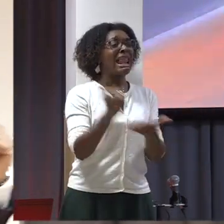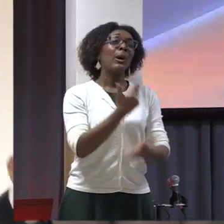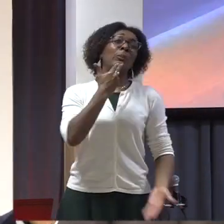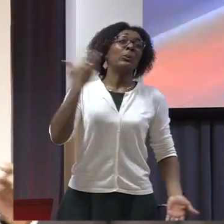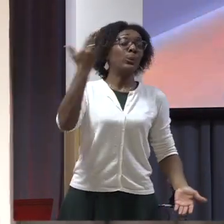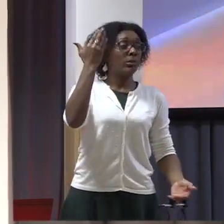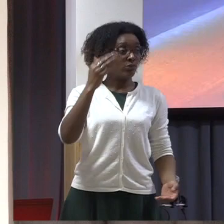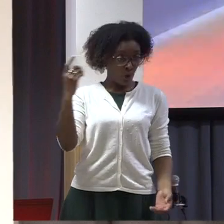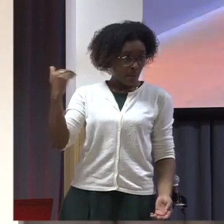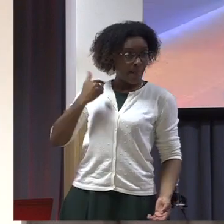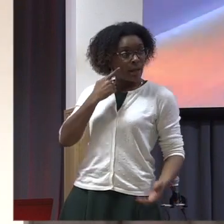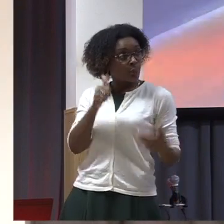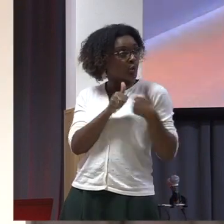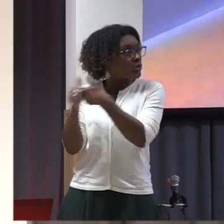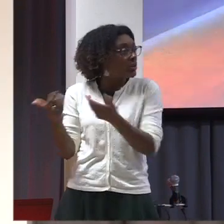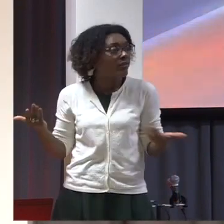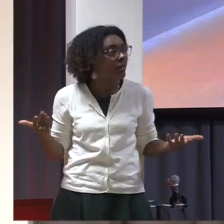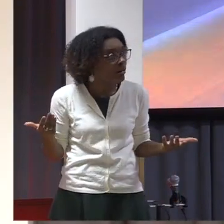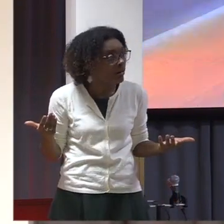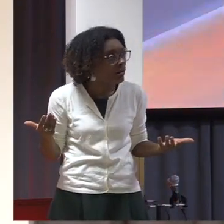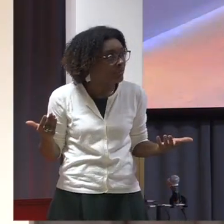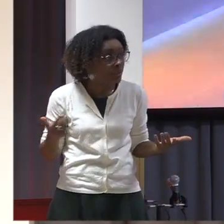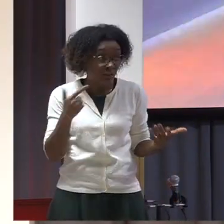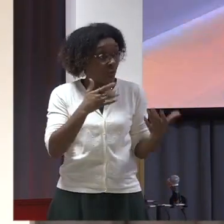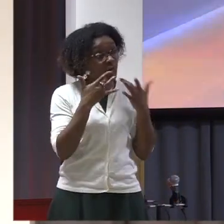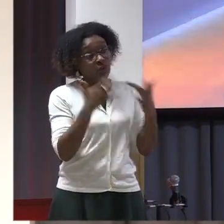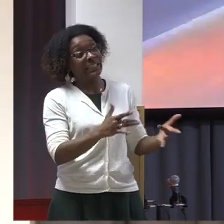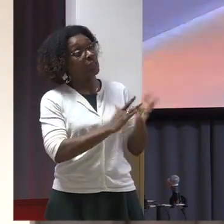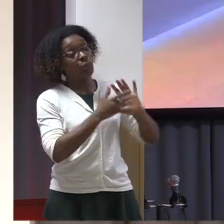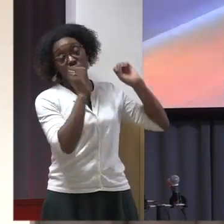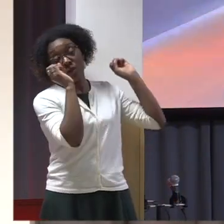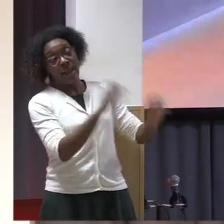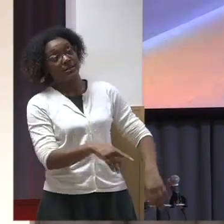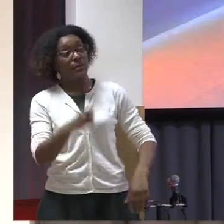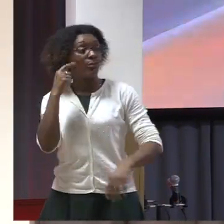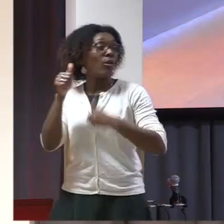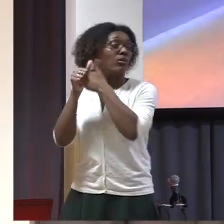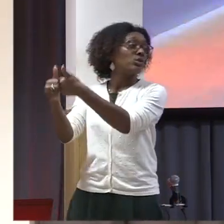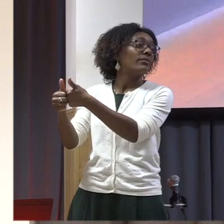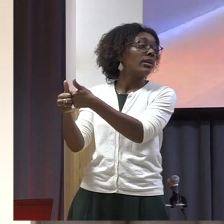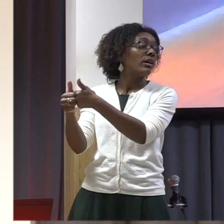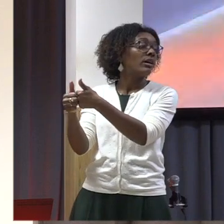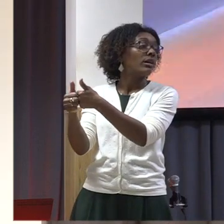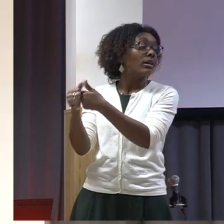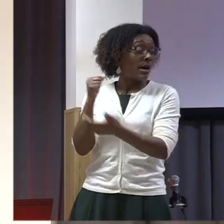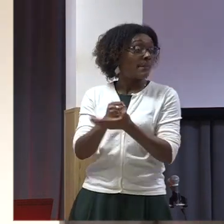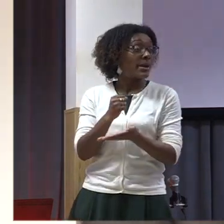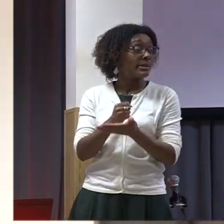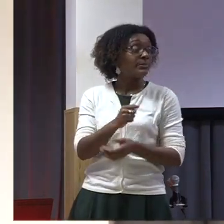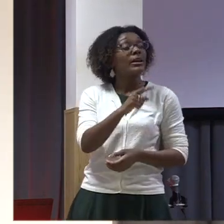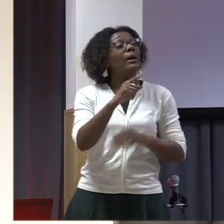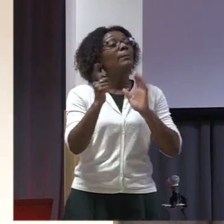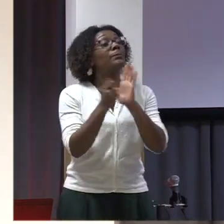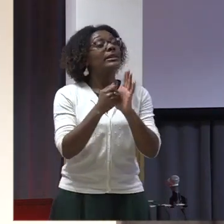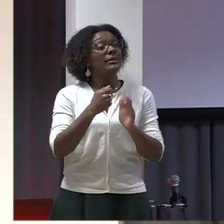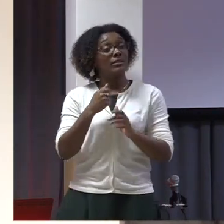lance l'appel me dit de le suivre je dois tout quitter pour aller à sa rencontre amen quand on accepte de